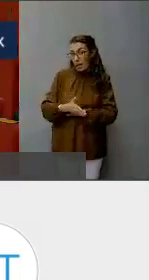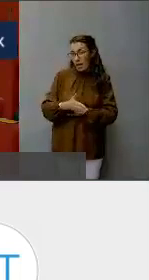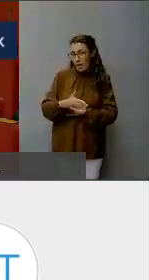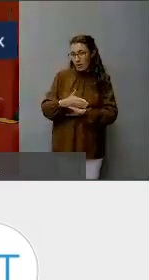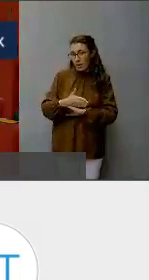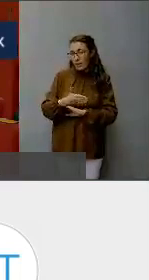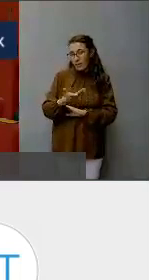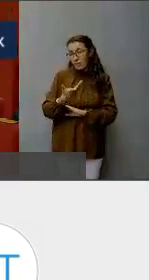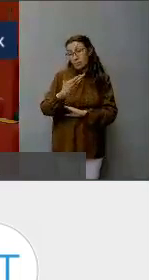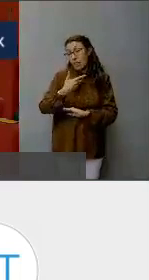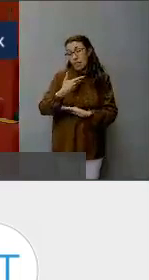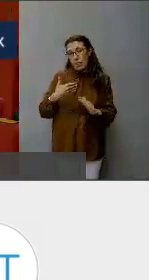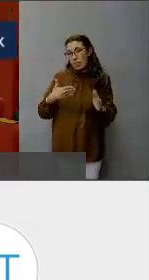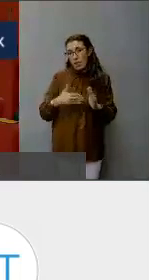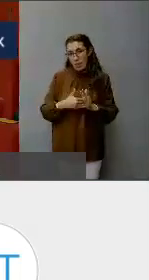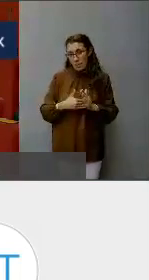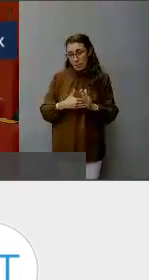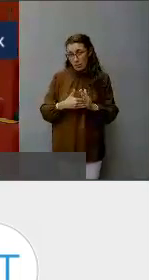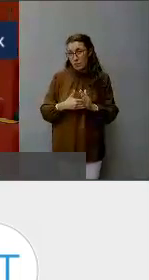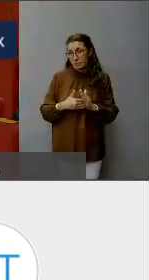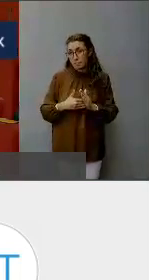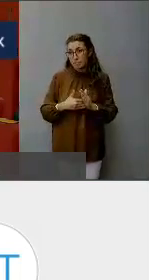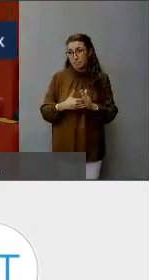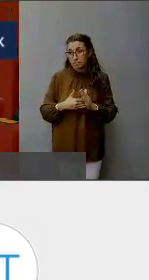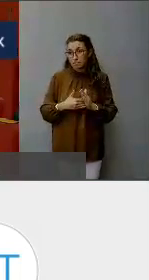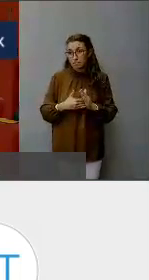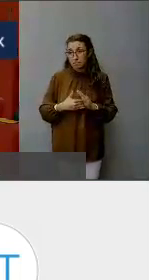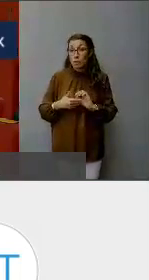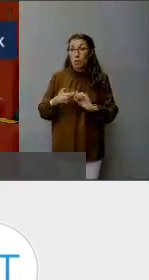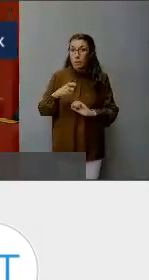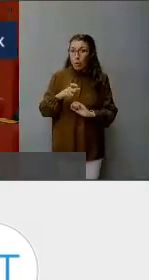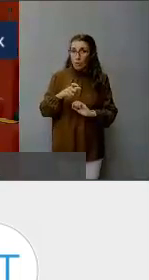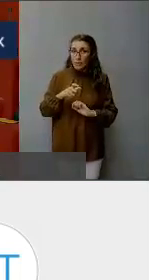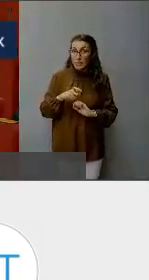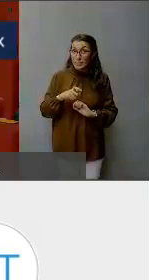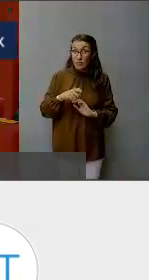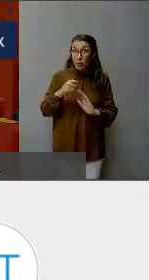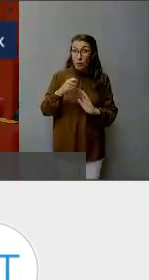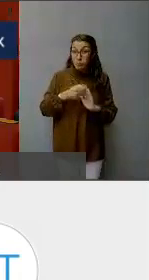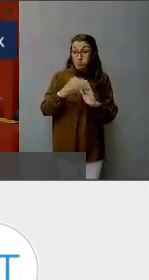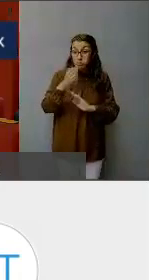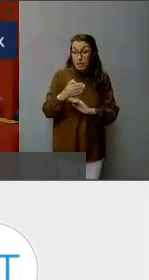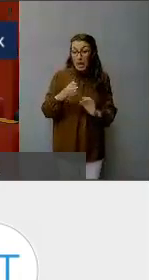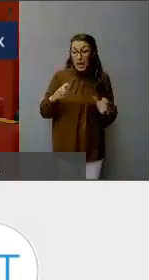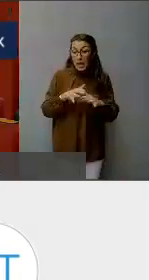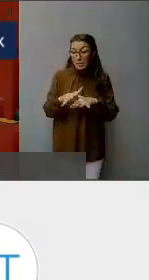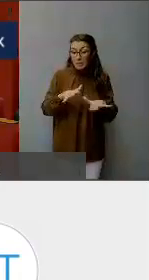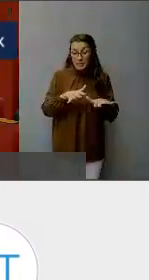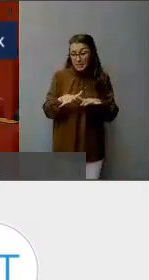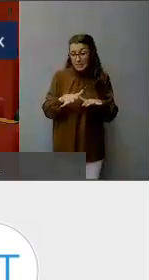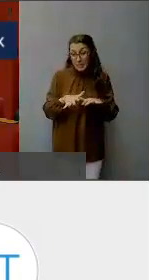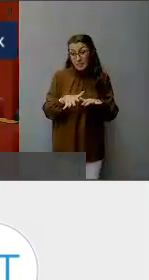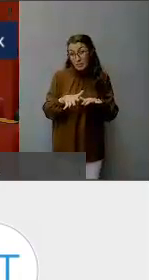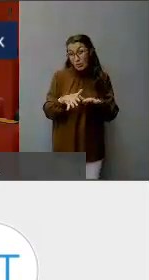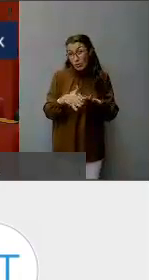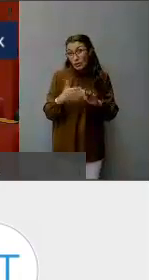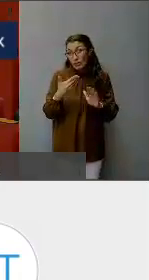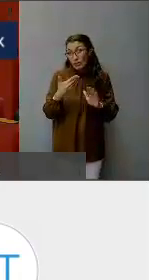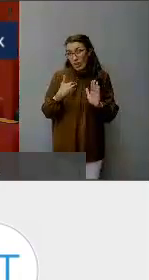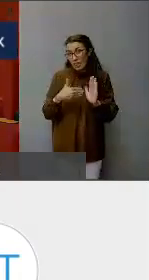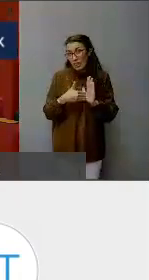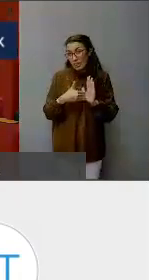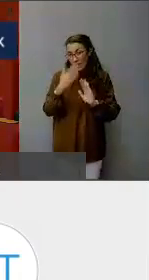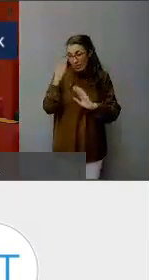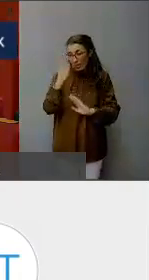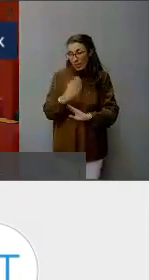limite rispetto a quelle che possono essere erogate all'amministrazione quindi insomma bisogna vigilare